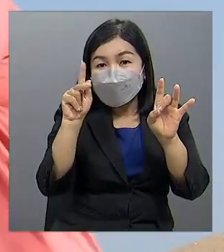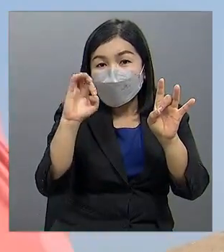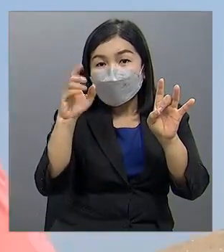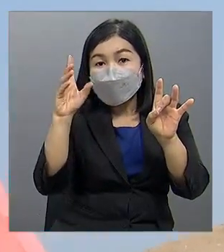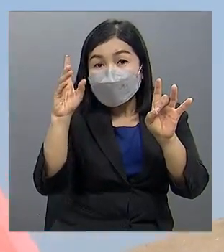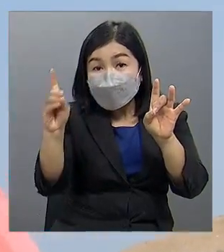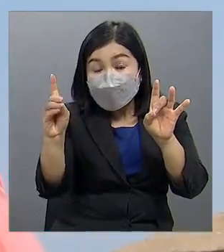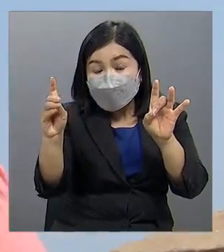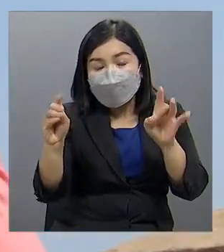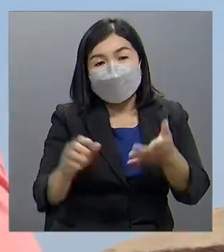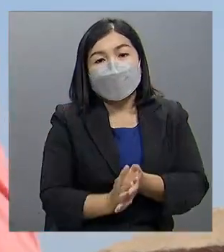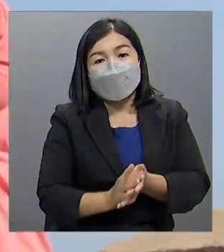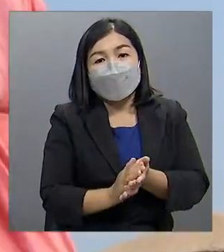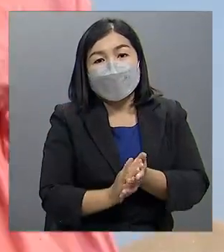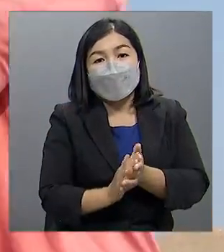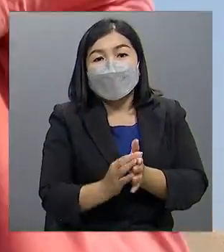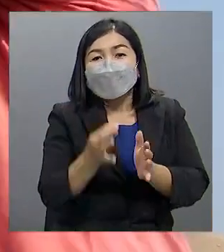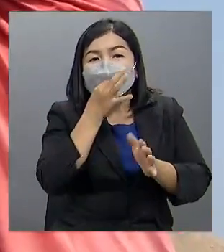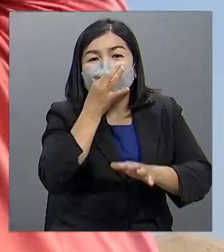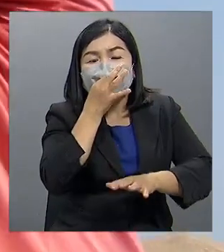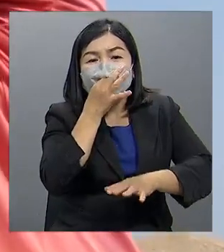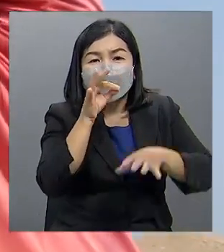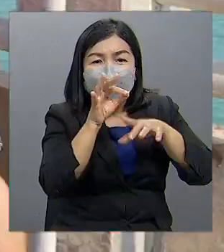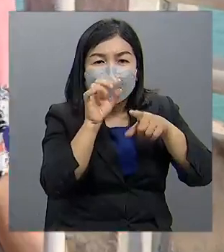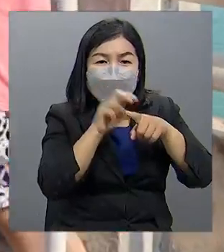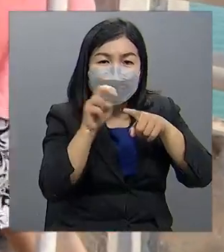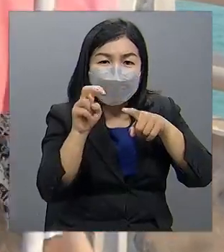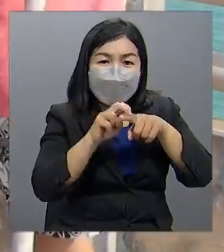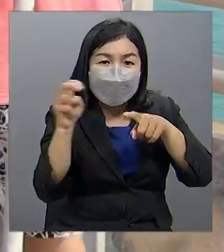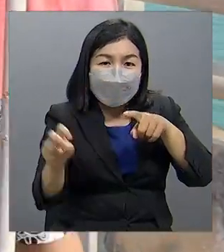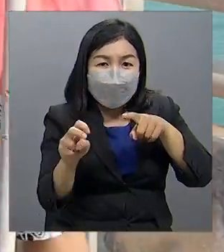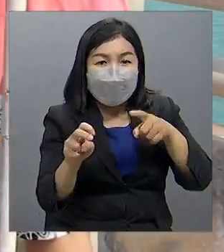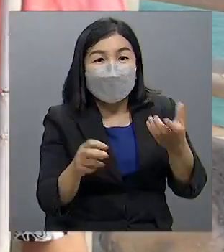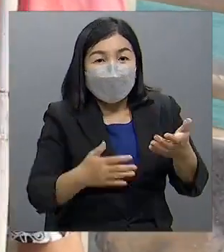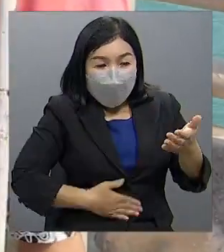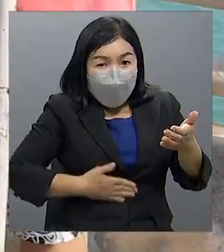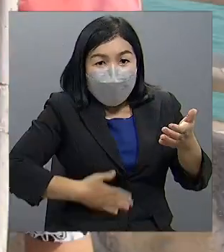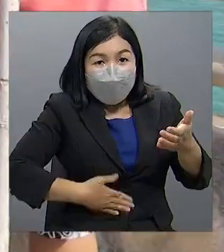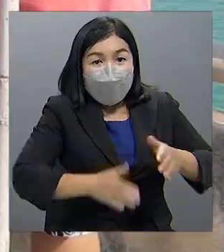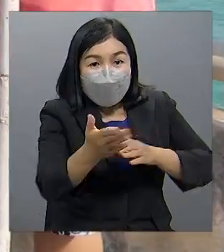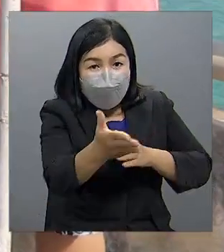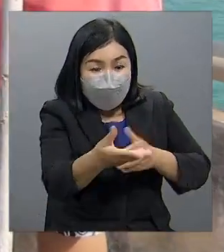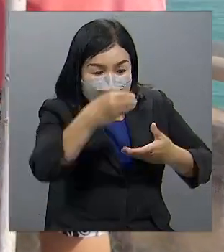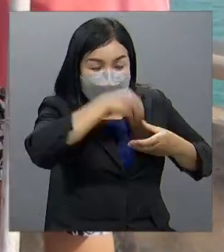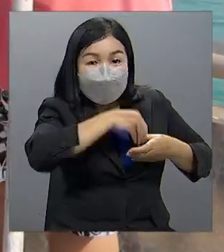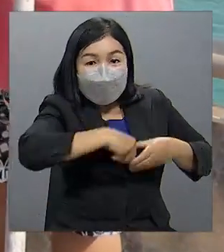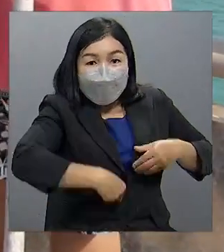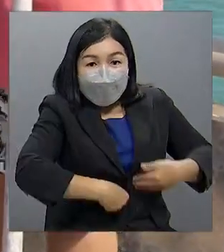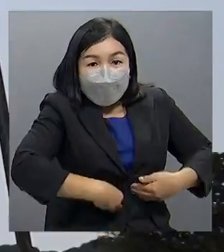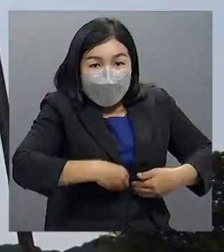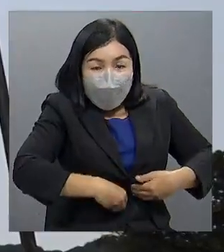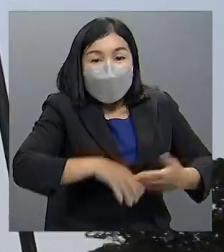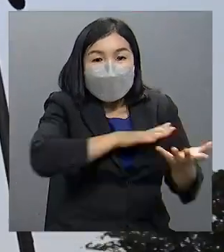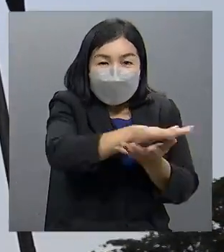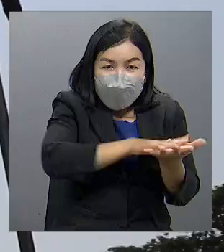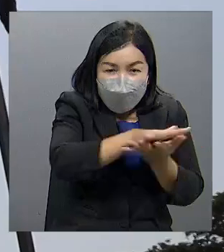ลากุเลาและนำปลามาหมักเกลือเม็ดโดยใส่ภาชนะที่มีฝาปิดมิดชิดครับหมักเอาไว้ให้ได้ที่แล้วก็เอามาล้างเกลือออกเอามาตากแด